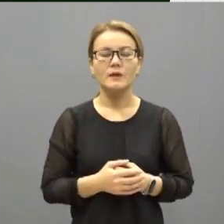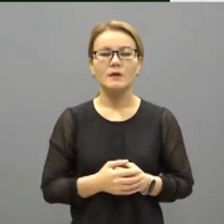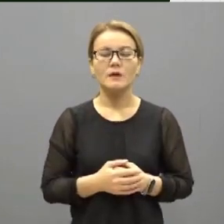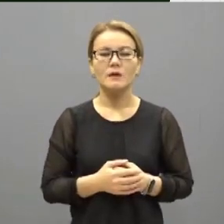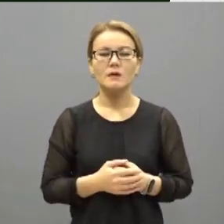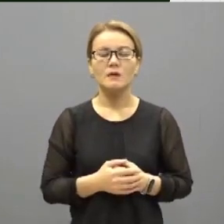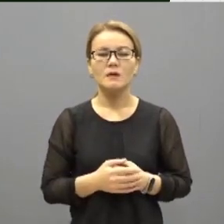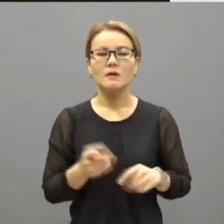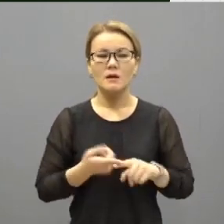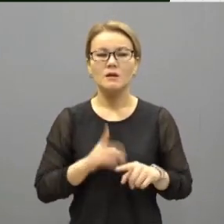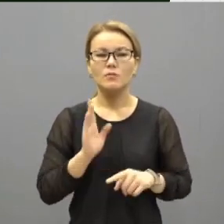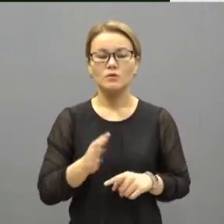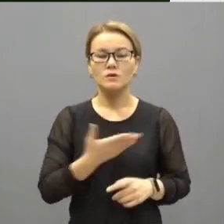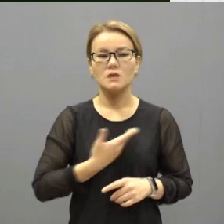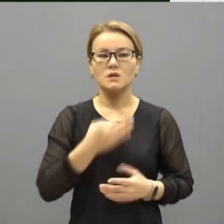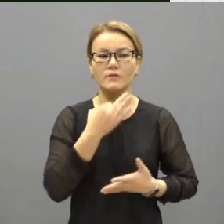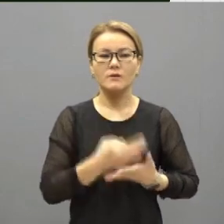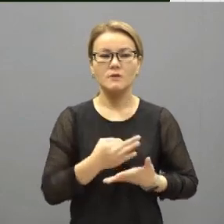будут наши ответы.